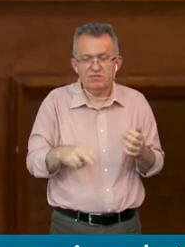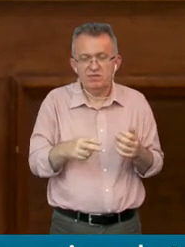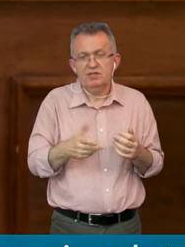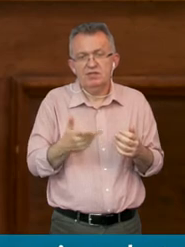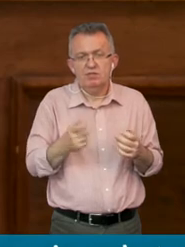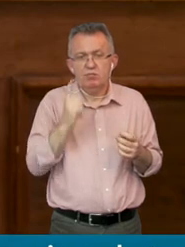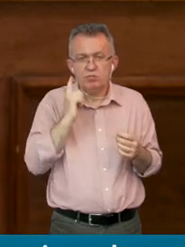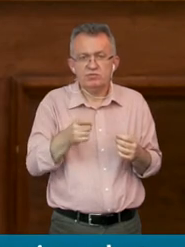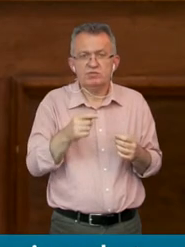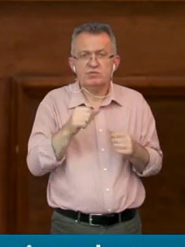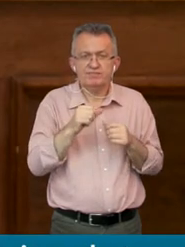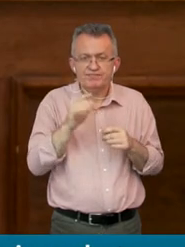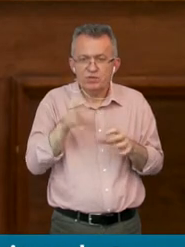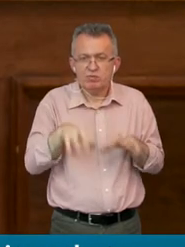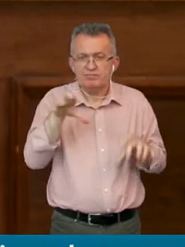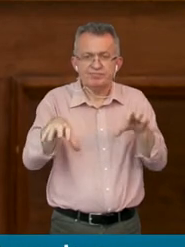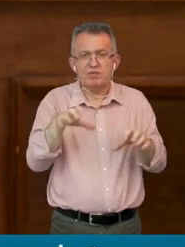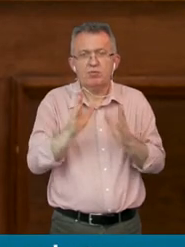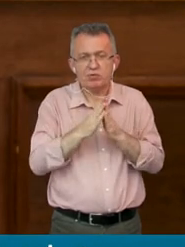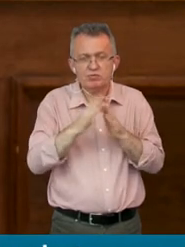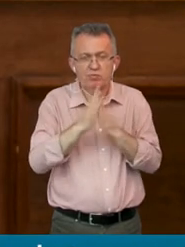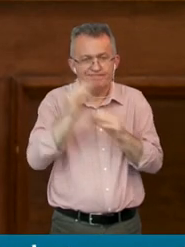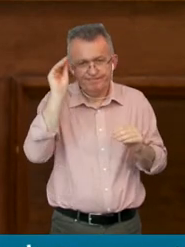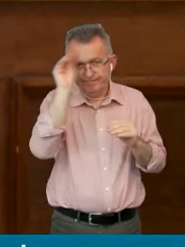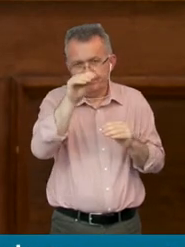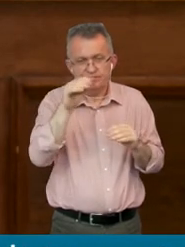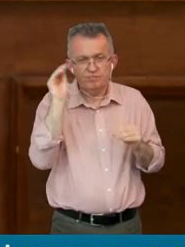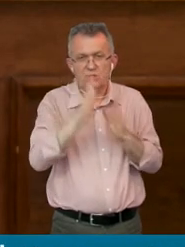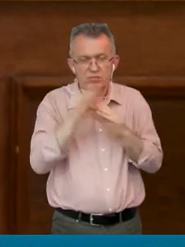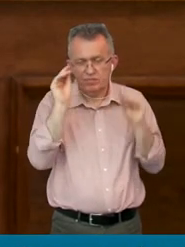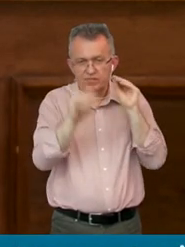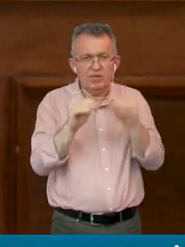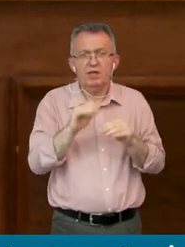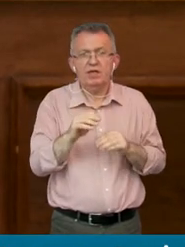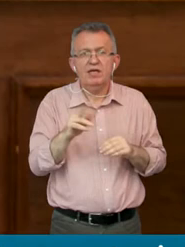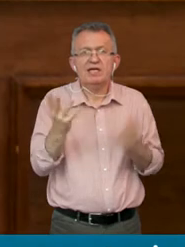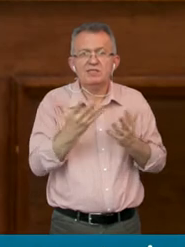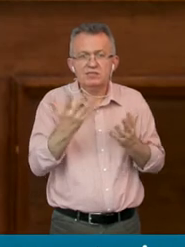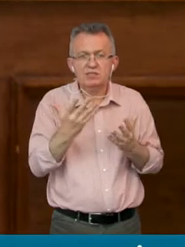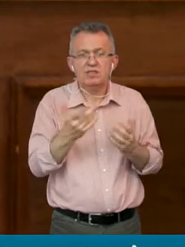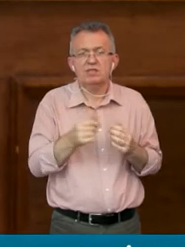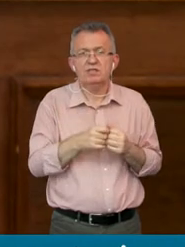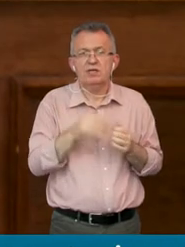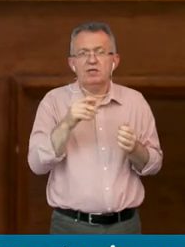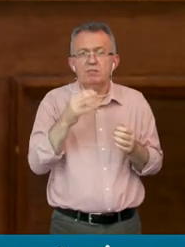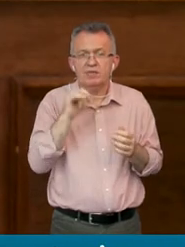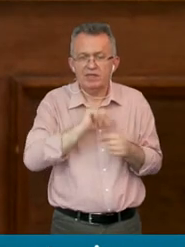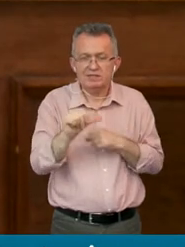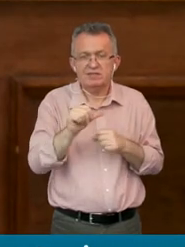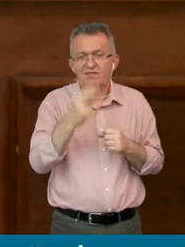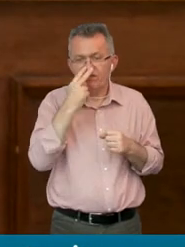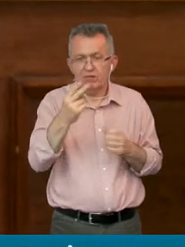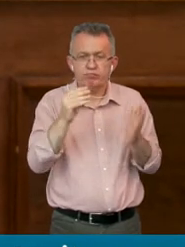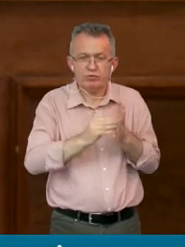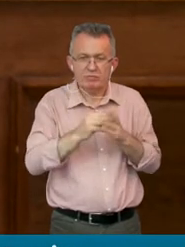więc musimy to robić w sposób interwencyjny. Prosimy o sygnały oczywiście tego, gdzie Państwo macie, czy widzicie